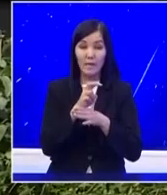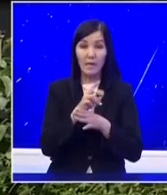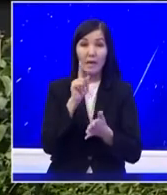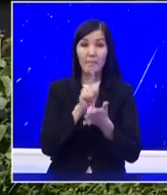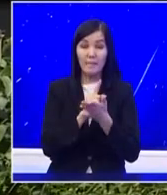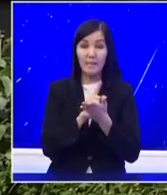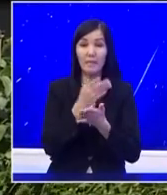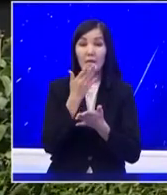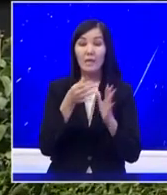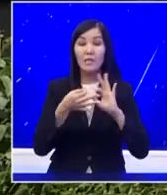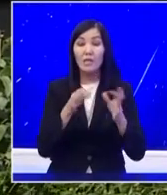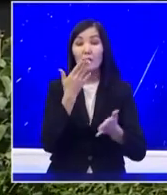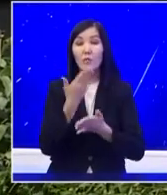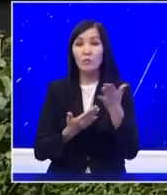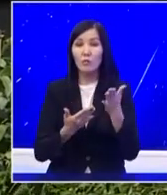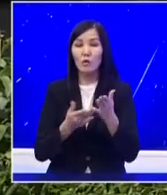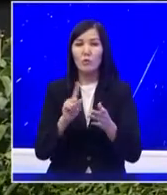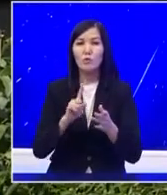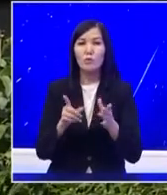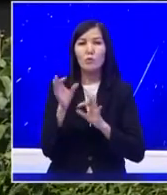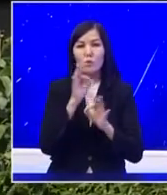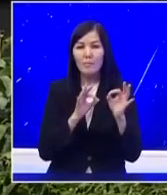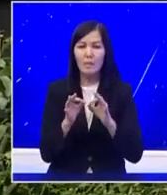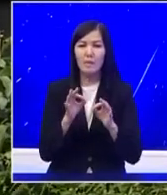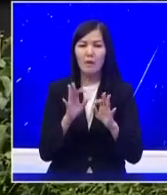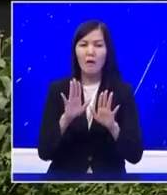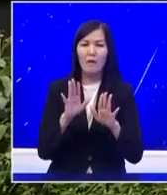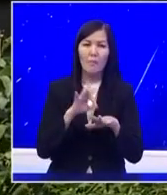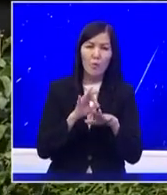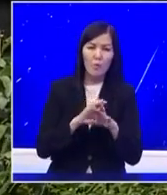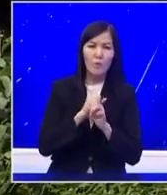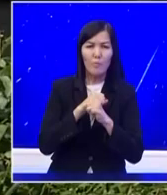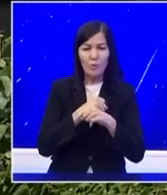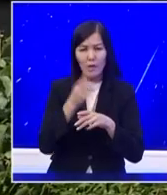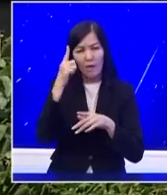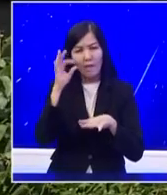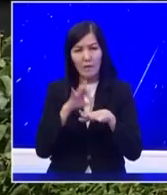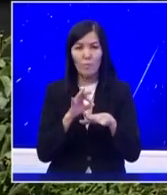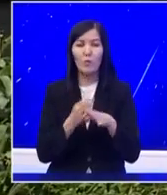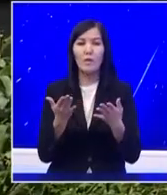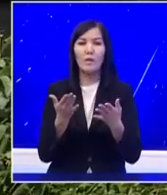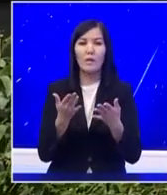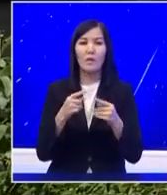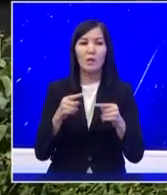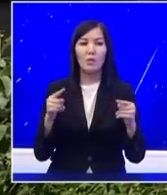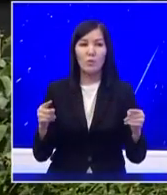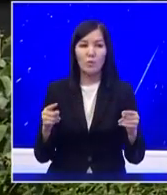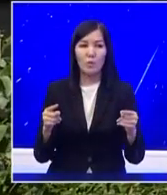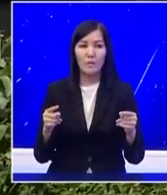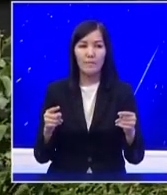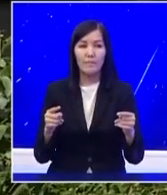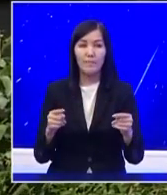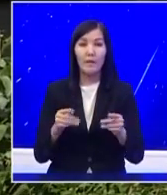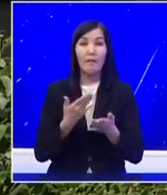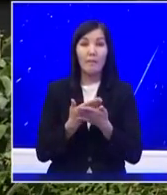обязательно надо спросить, что предпринять при болях, суставах, при головной боли или боли другой этиологии.